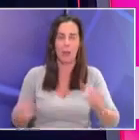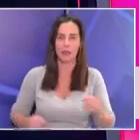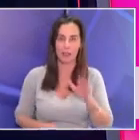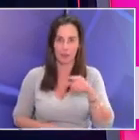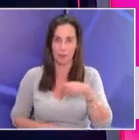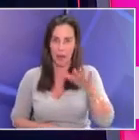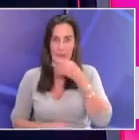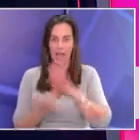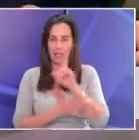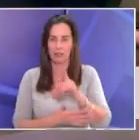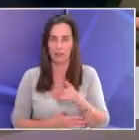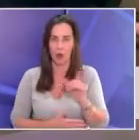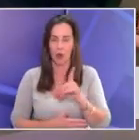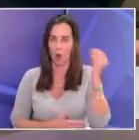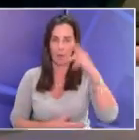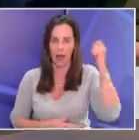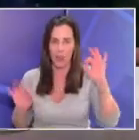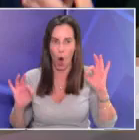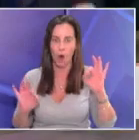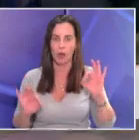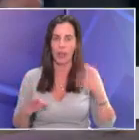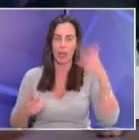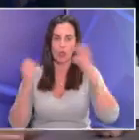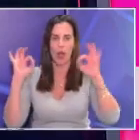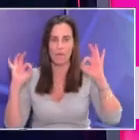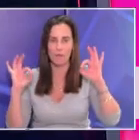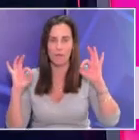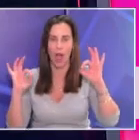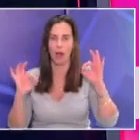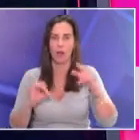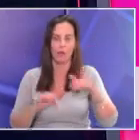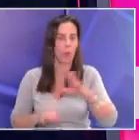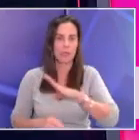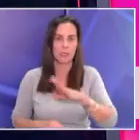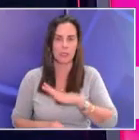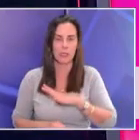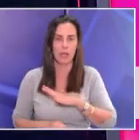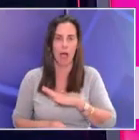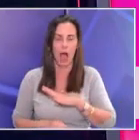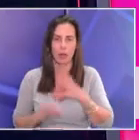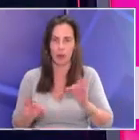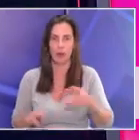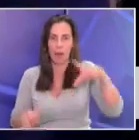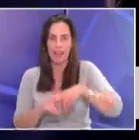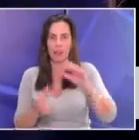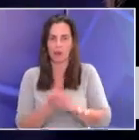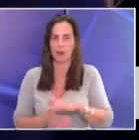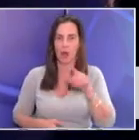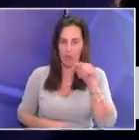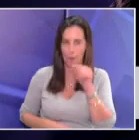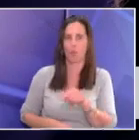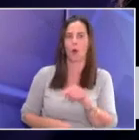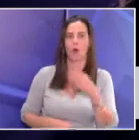העובדה של הילד בן 11, הוא לא עבר תיאוריה בחייו. שום דבר, לא יודע, לא יודע. הוא נוסע על הכביש כמו מכונית, והוא מסכן את עצמו. ומרכיב את החברים שלו גם. גם